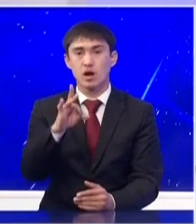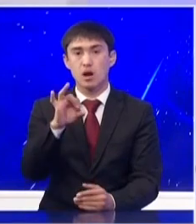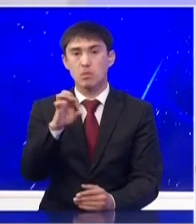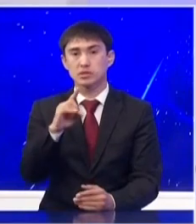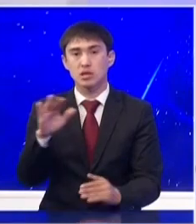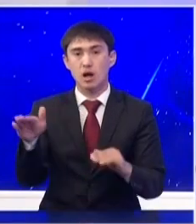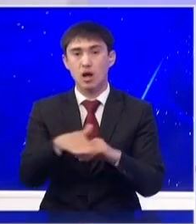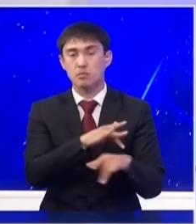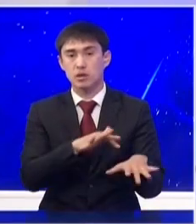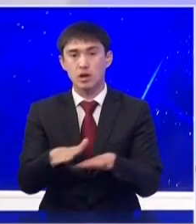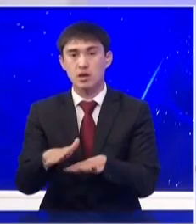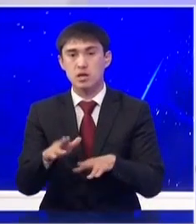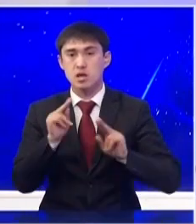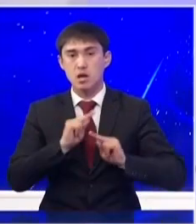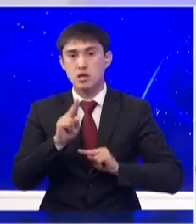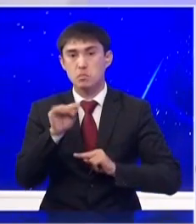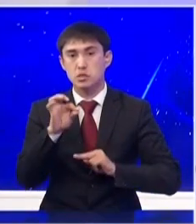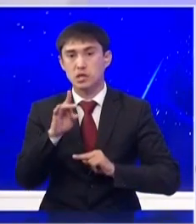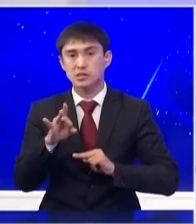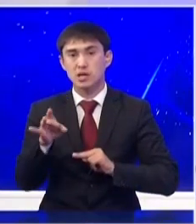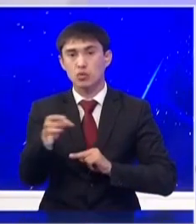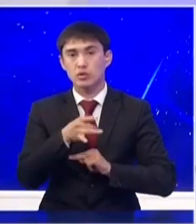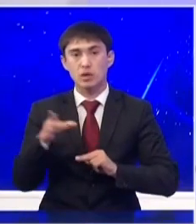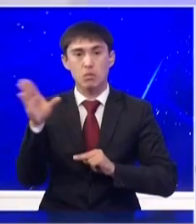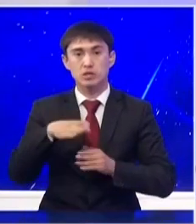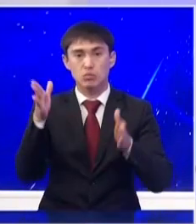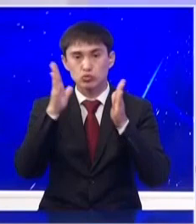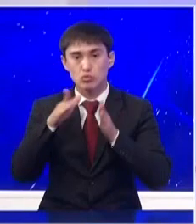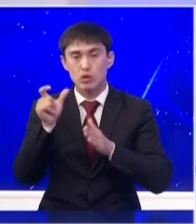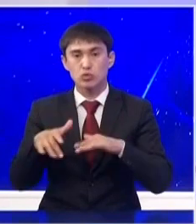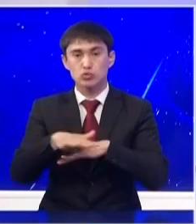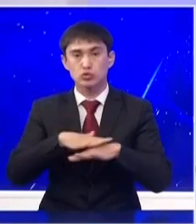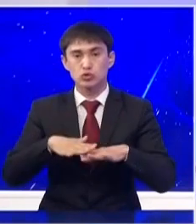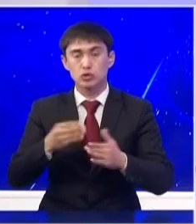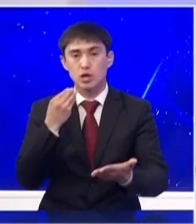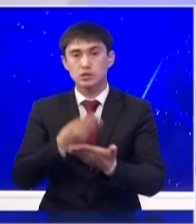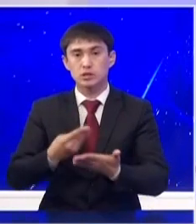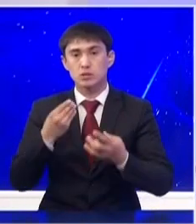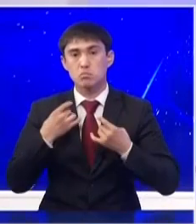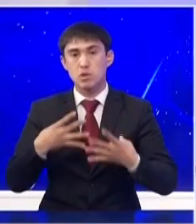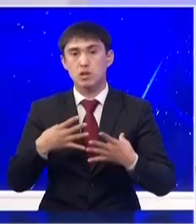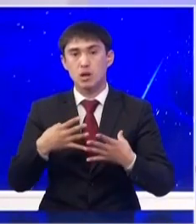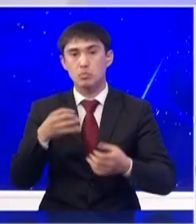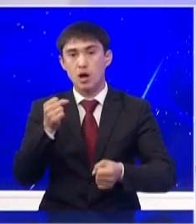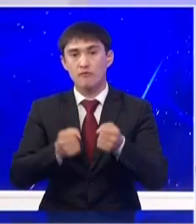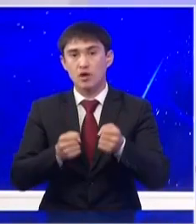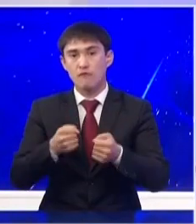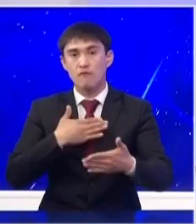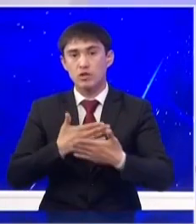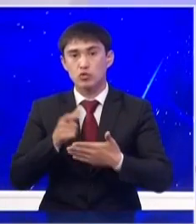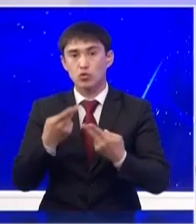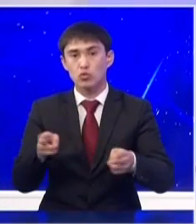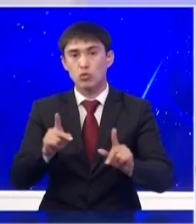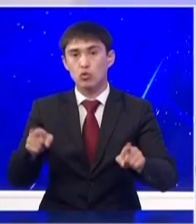Рамазан қайрымдылық айы. Еңбекшіқазақ ауданында барша мұсылмандар үшін қасиетті мейрам кезінде автоволонтерлер клубы құрылды. Бір